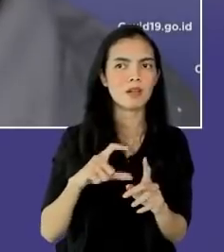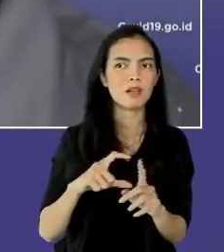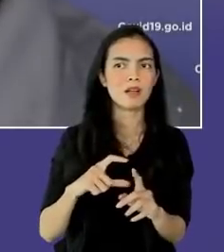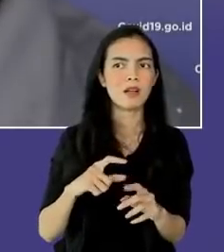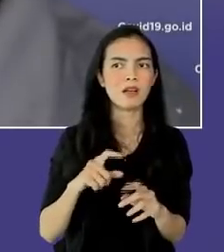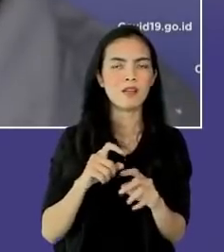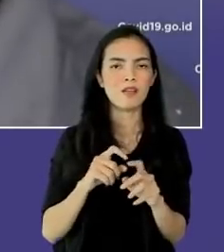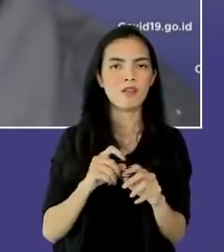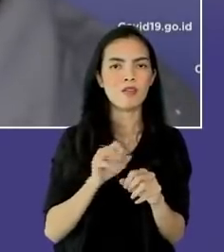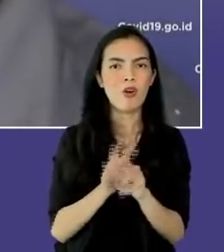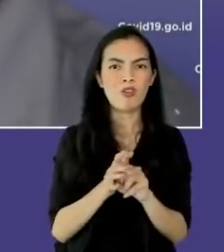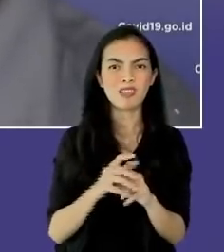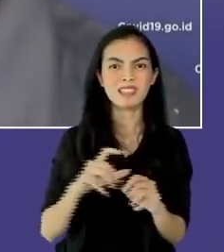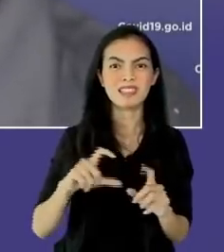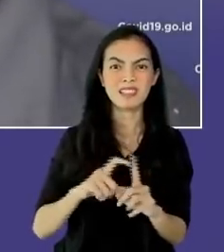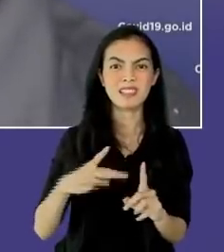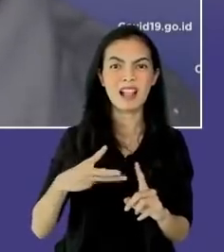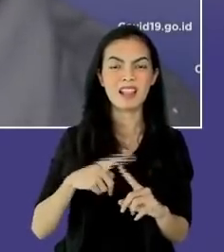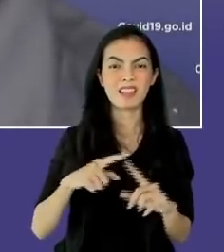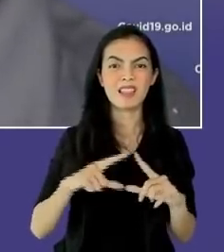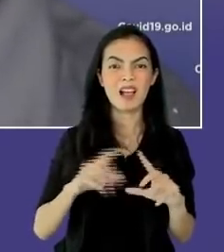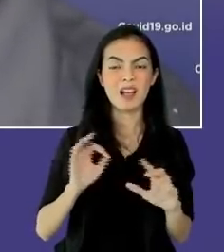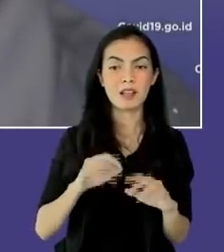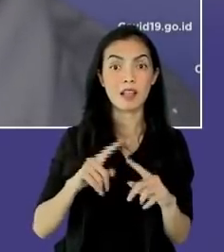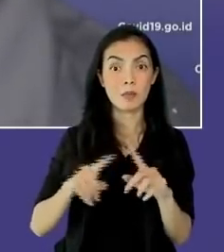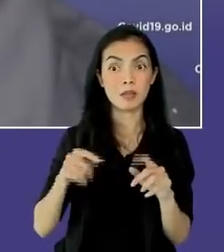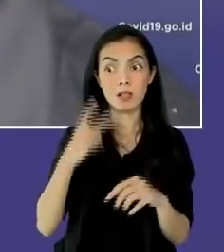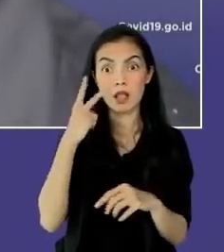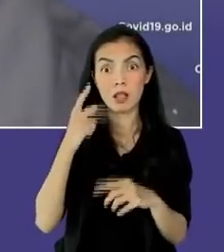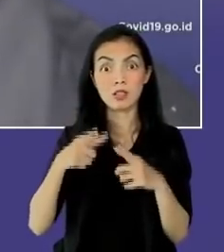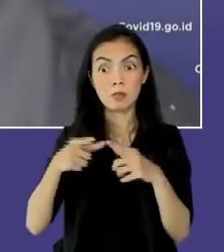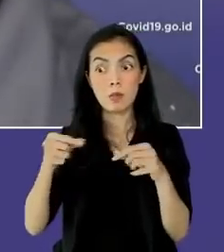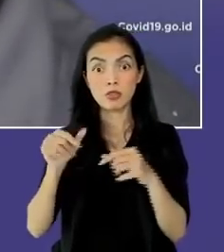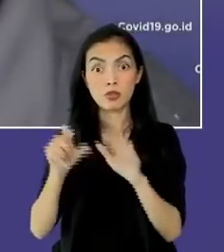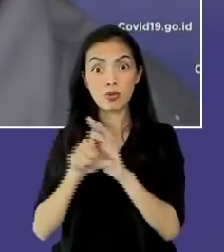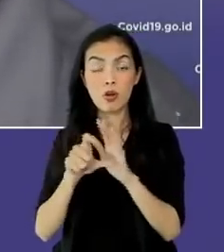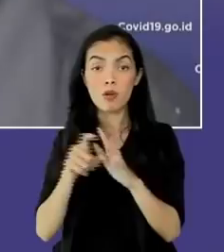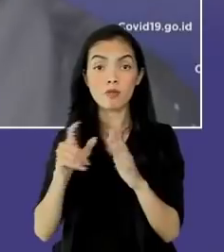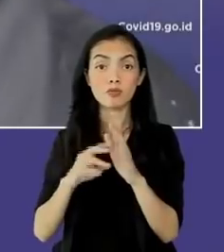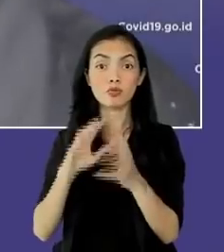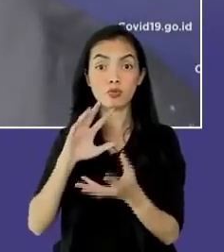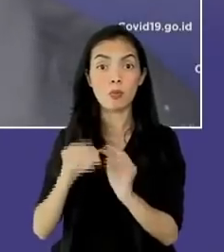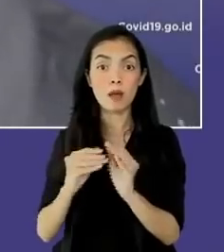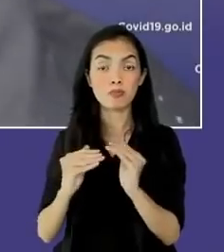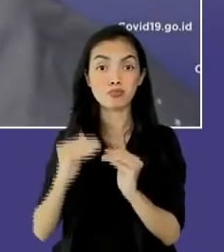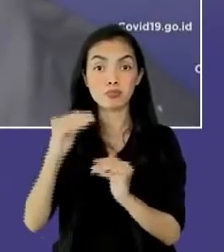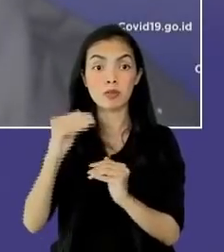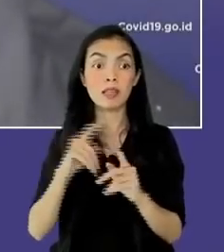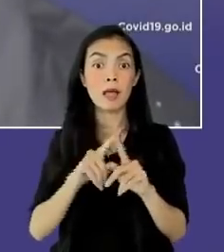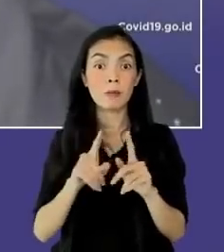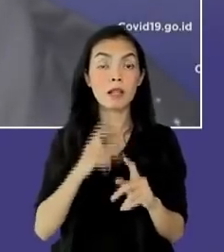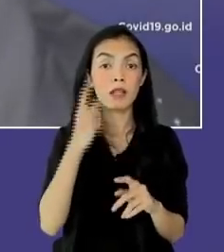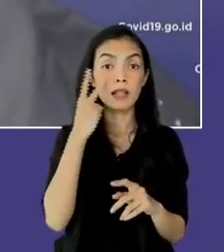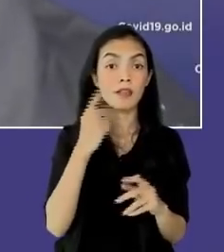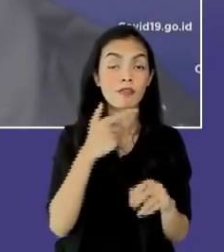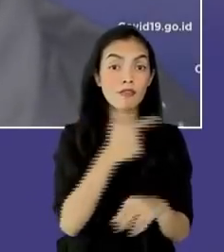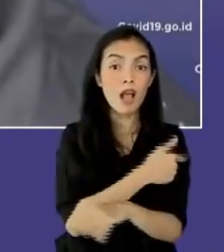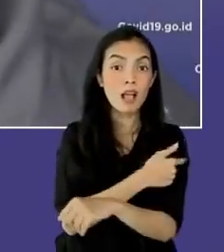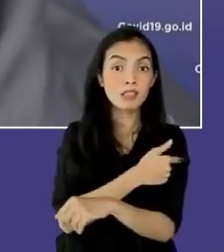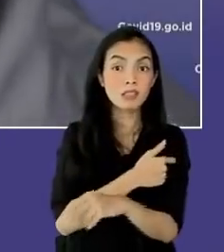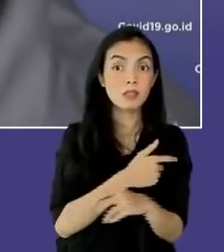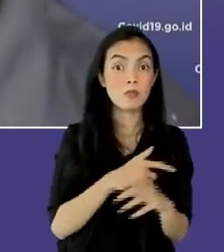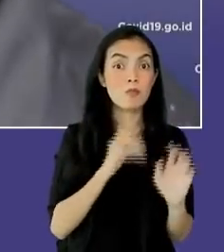ya, di Jepang juga angka naik terus nih sekarang. Cuman kembali lagi, waktu vaksinasi sudah cukup banyak gitu ya, atau kayak UK begitu